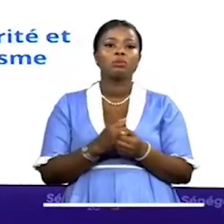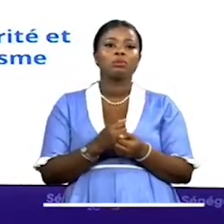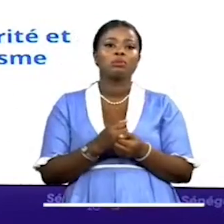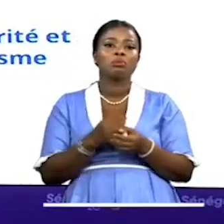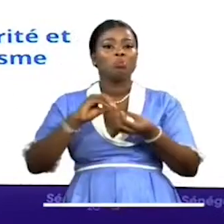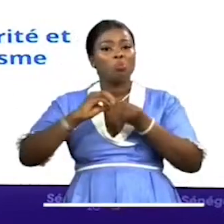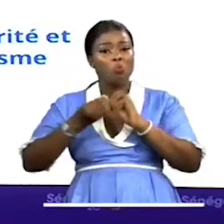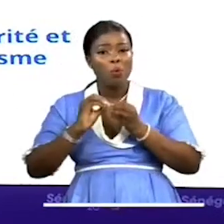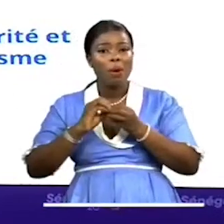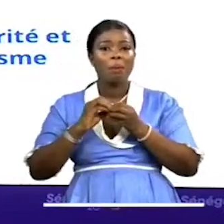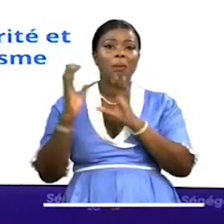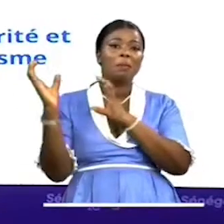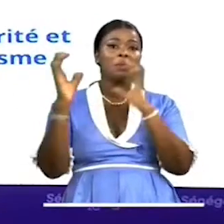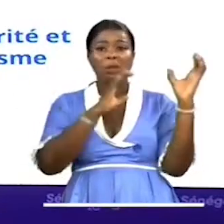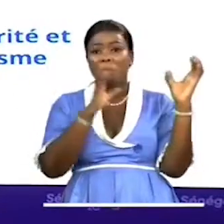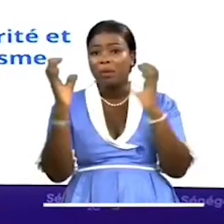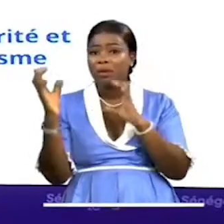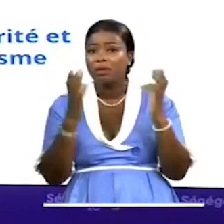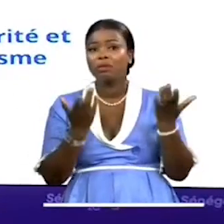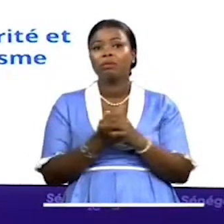climatiques la